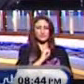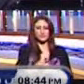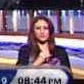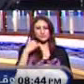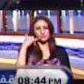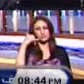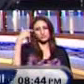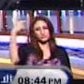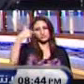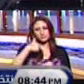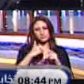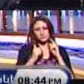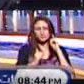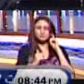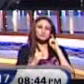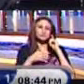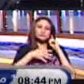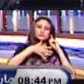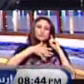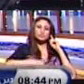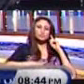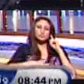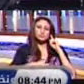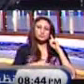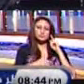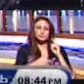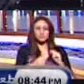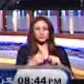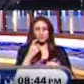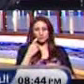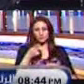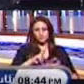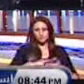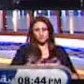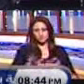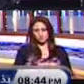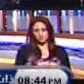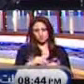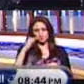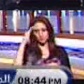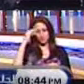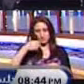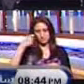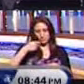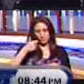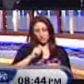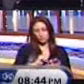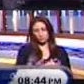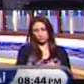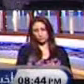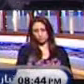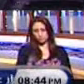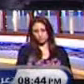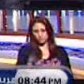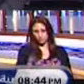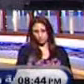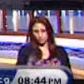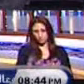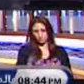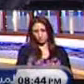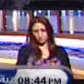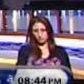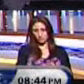معنا على التليفون فضيلة الشيخ أحمد ترك مؤسس حركة أئمة بلا قيود. السلام عليكم يا شيخ أحمد. وعليكم السلام ورحمة